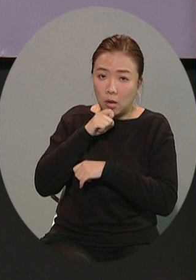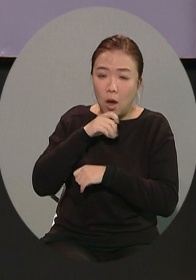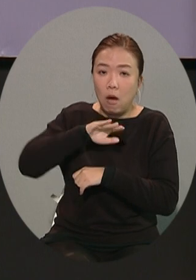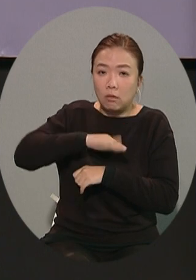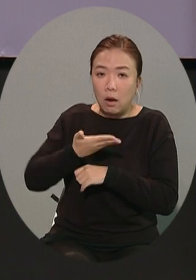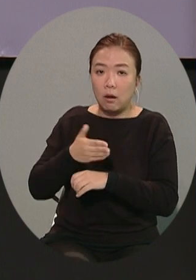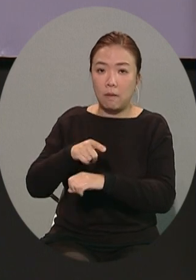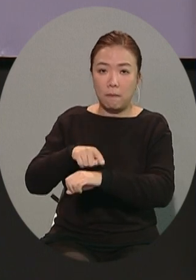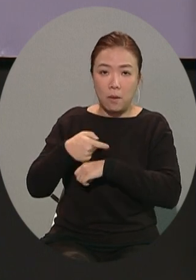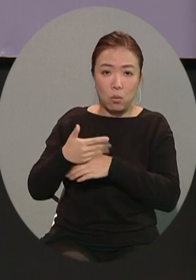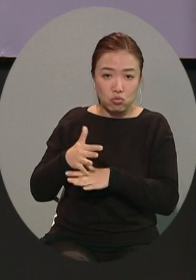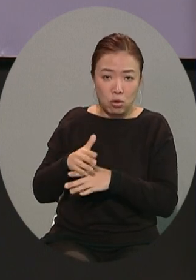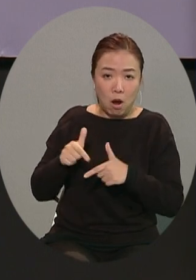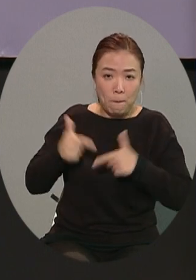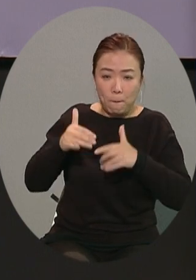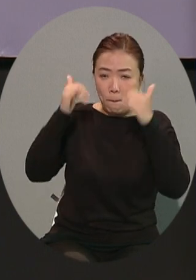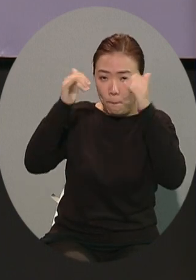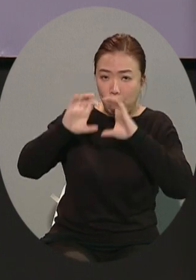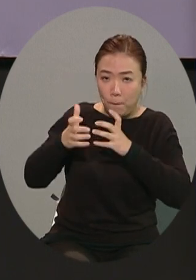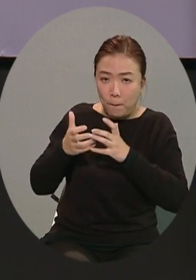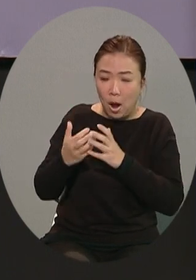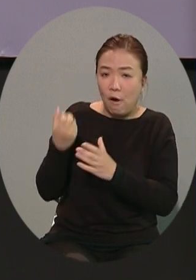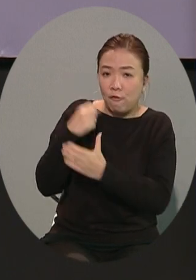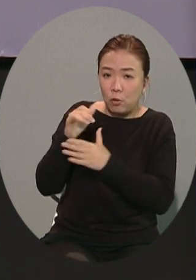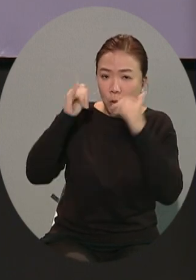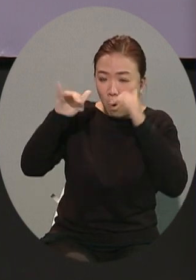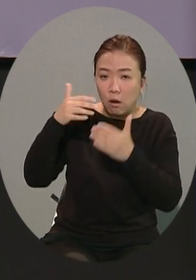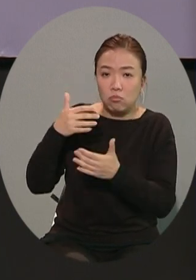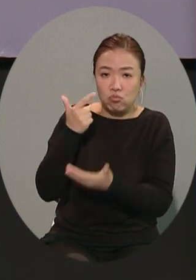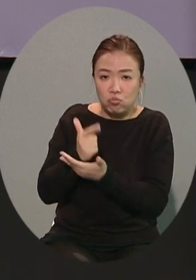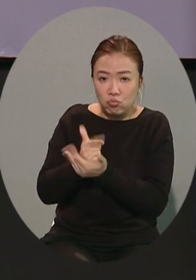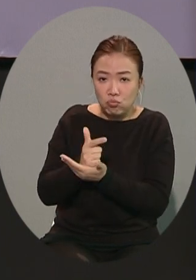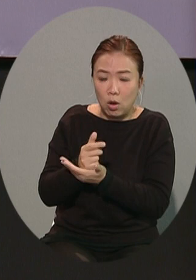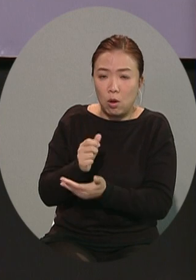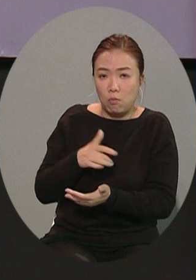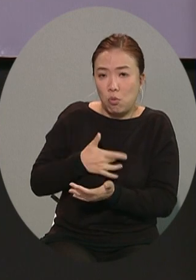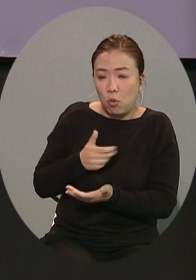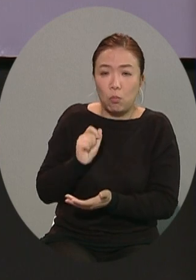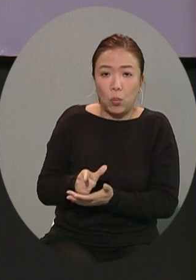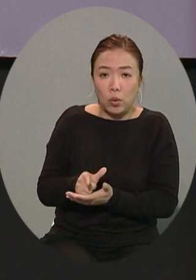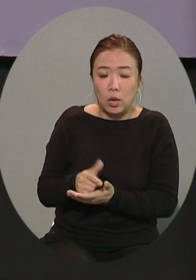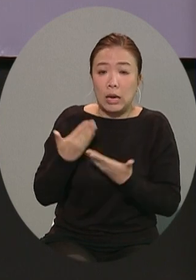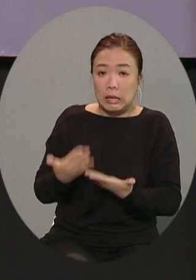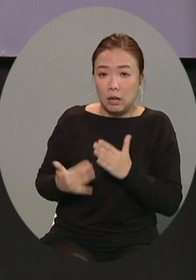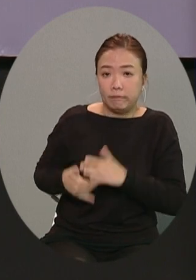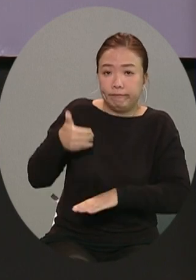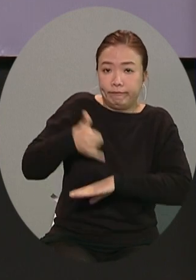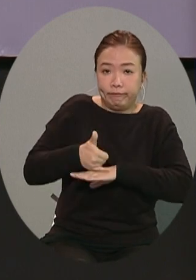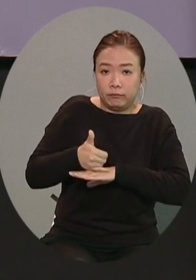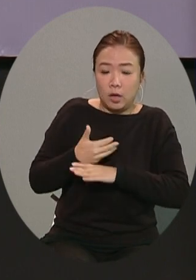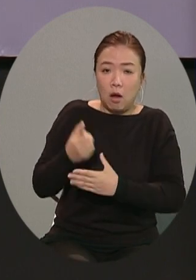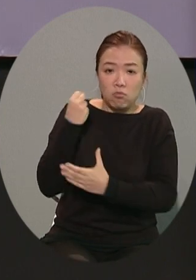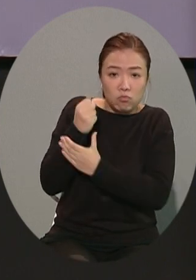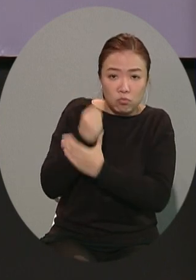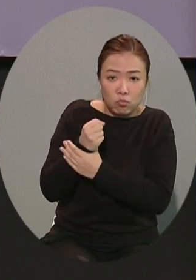捕勇武派唔會因為被捕而否定勇武嘅價值，所以佢哋走出嚟抗暴對抗呢個政